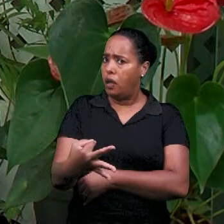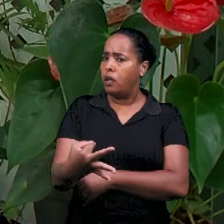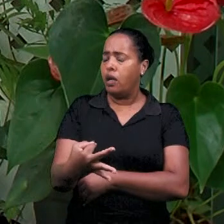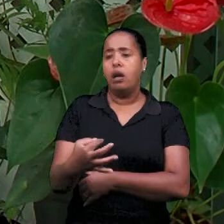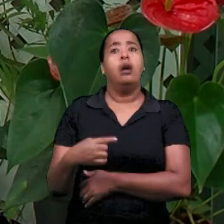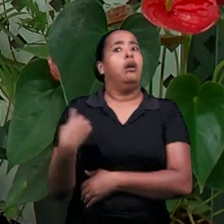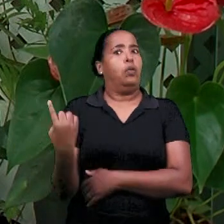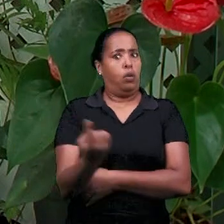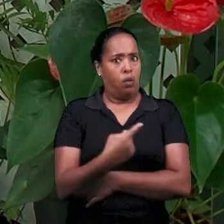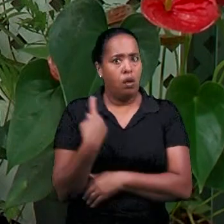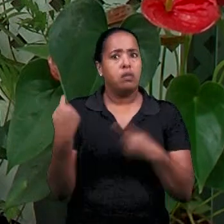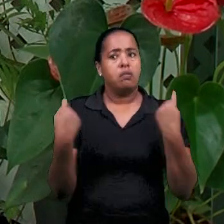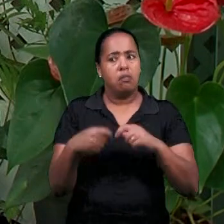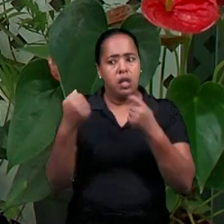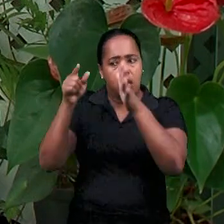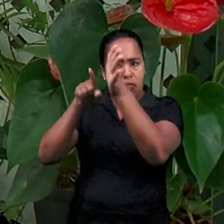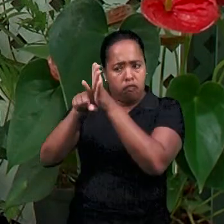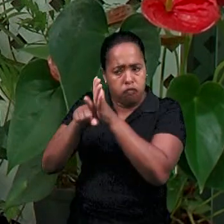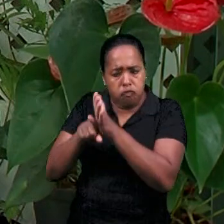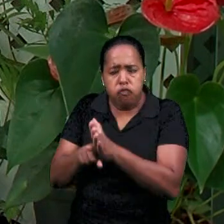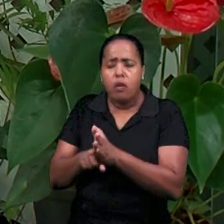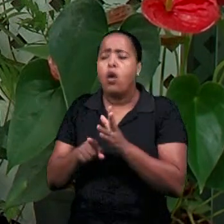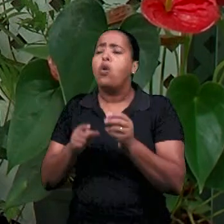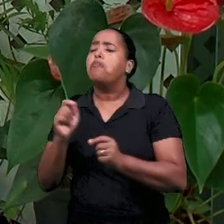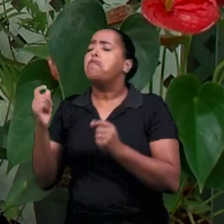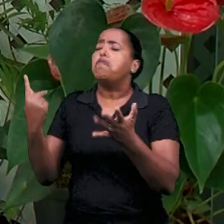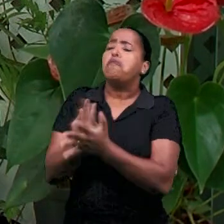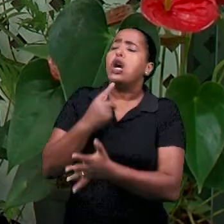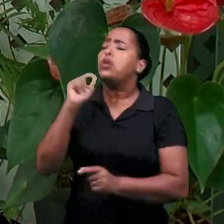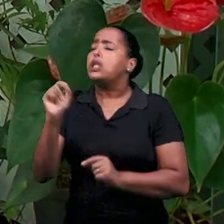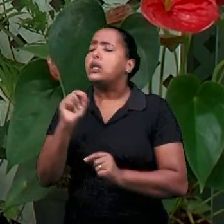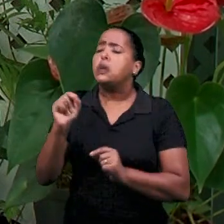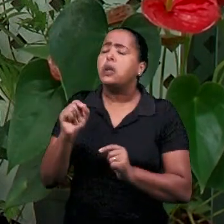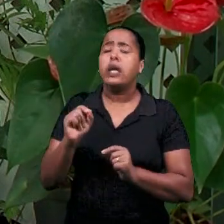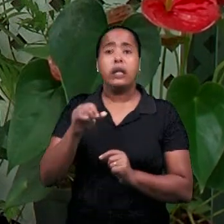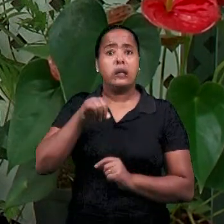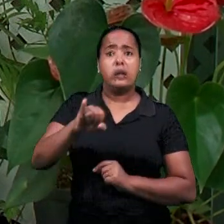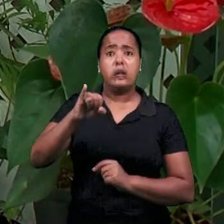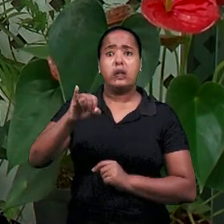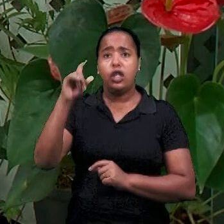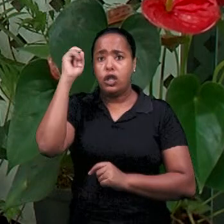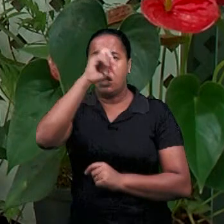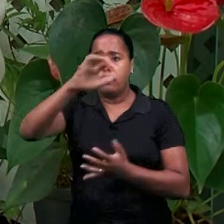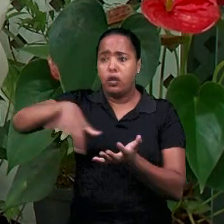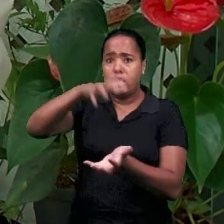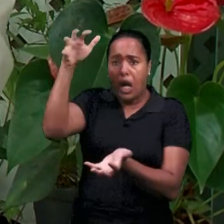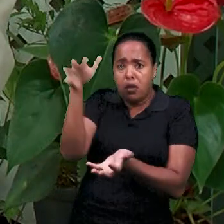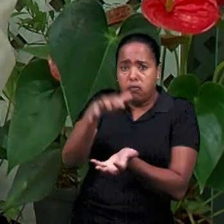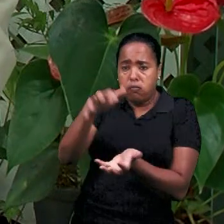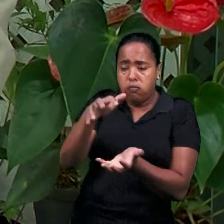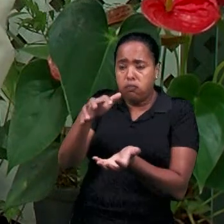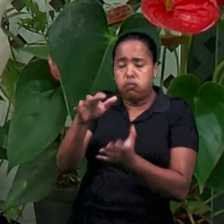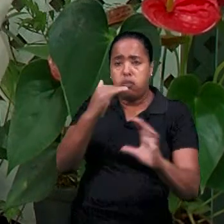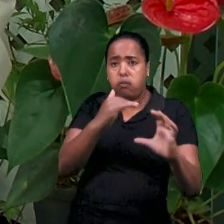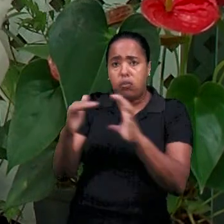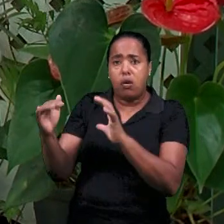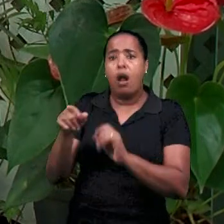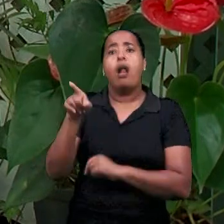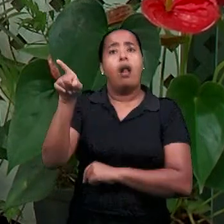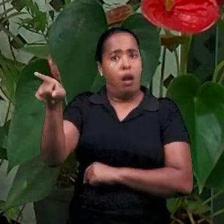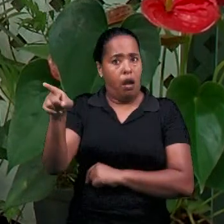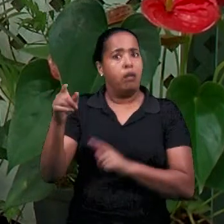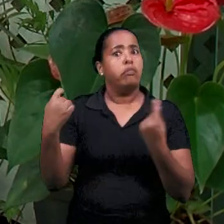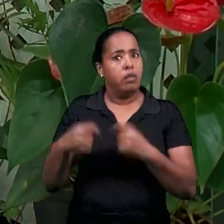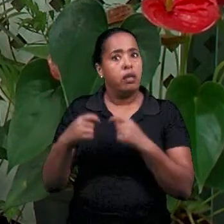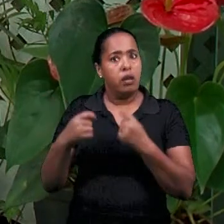culturellement. Et on a besoin de savoir qu'est-ce qui se passe. Si nous avons des difficultés ici de transmettre, de réception là-bas